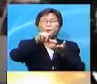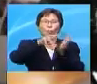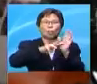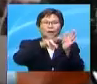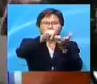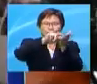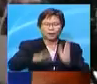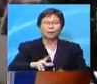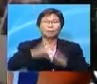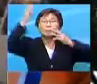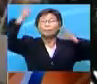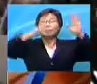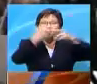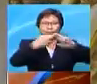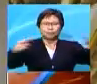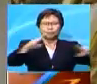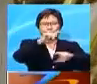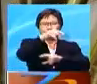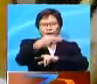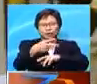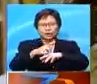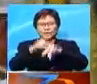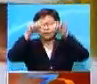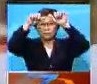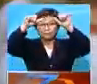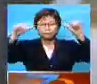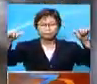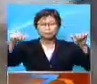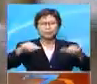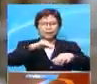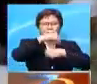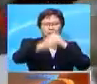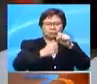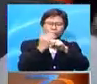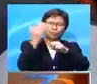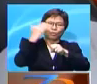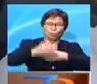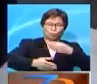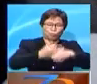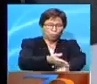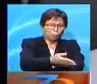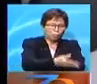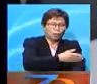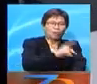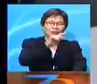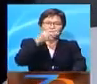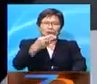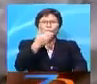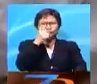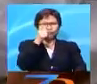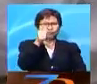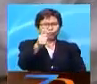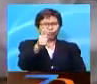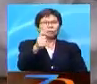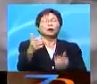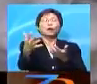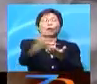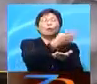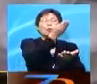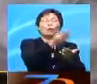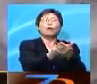Malaysia yang meninjau persiapan th di minahada tahun laluestasi kewangan th dengan